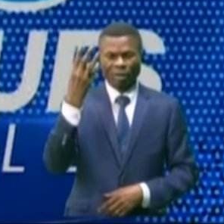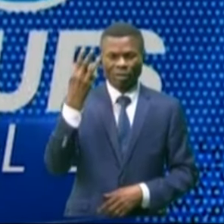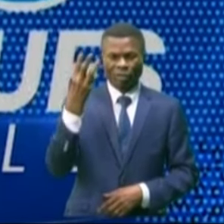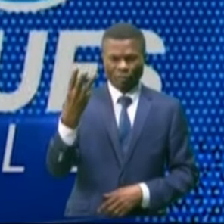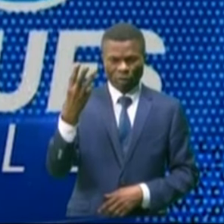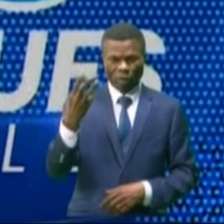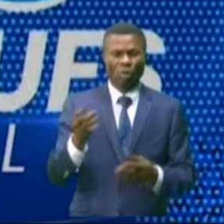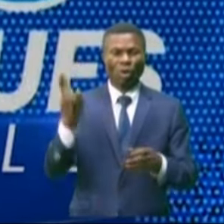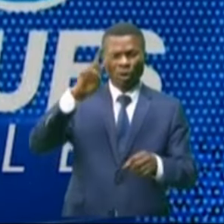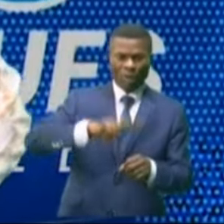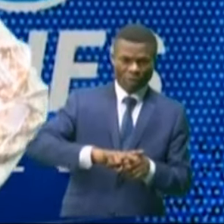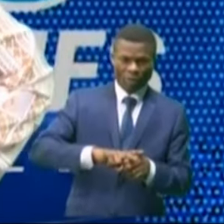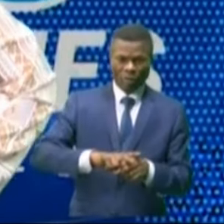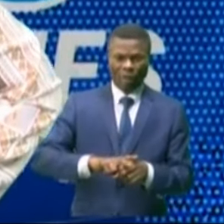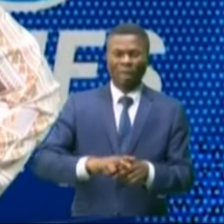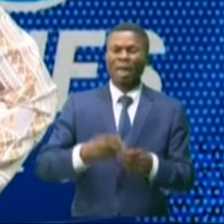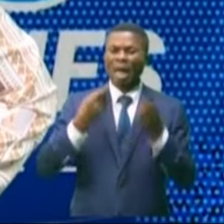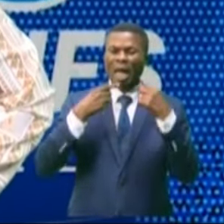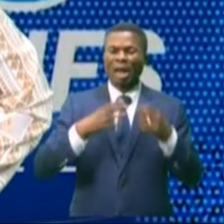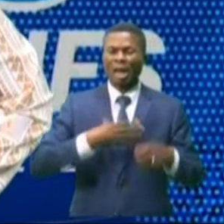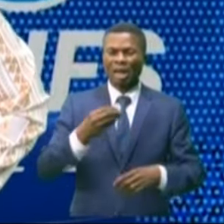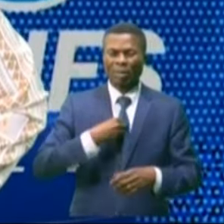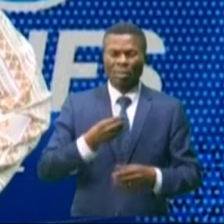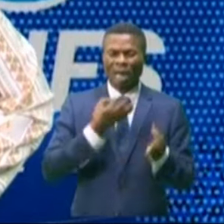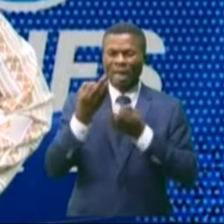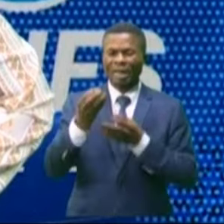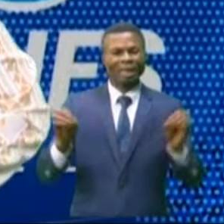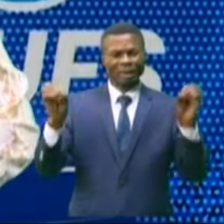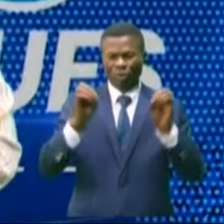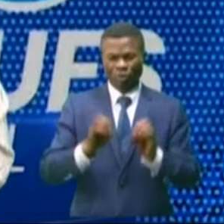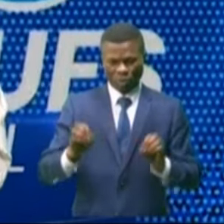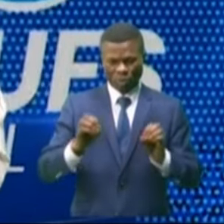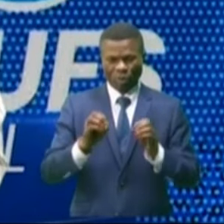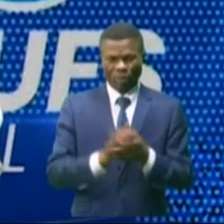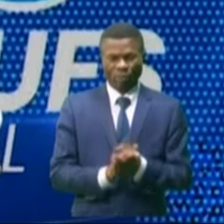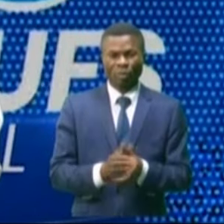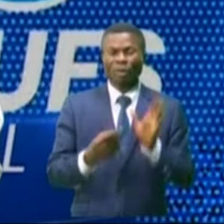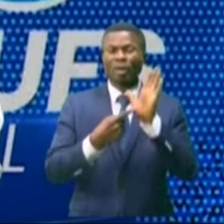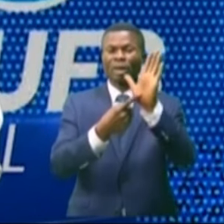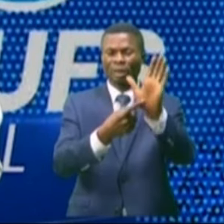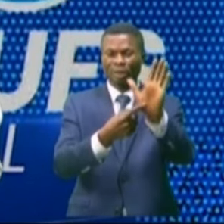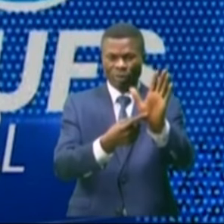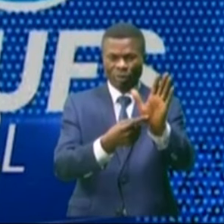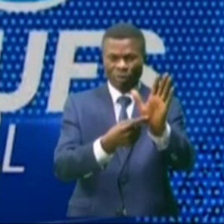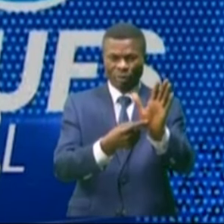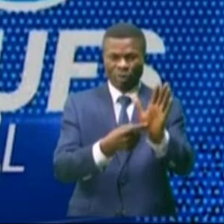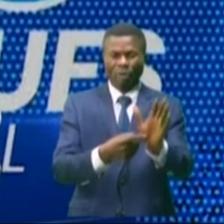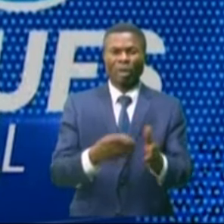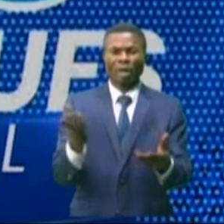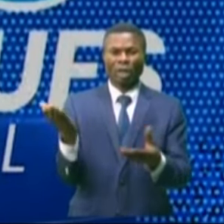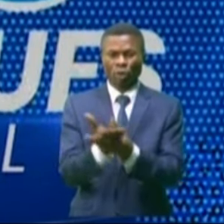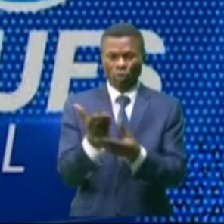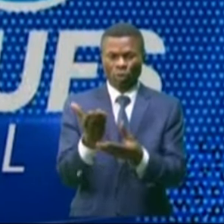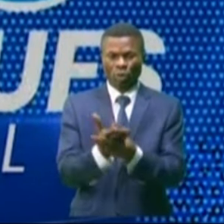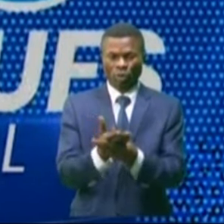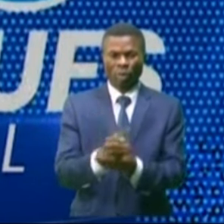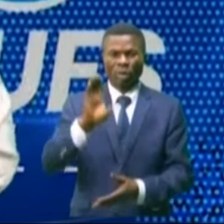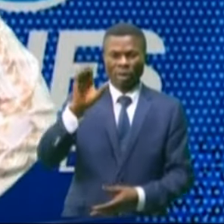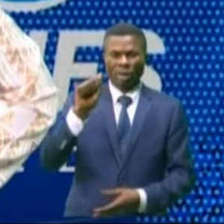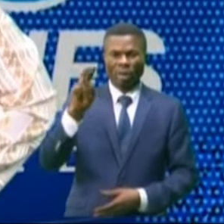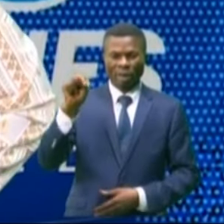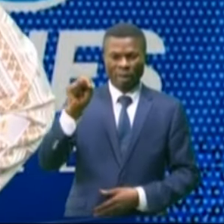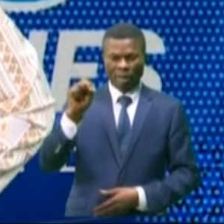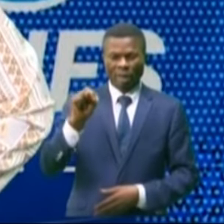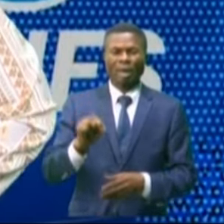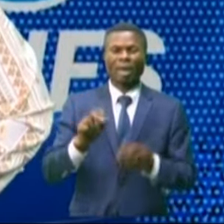est victime de mots prononcés par Patrick Muyaya lors de la présentation de l'ouvrage « La CAN de